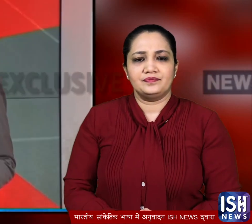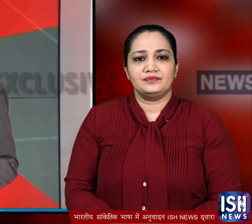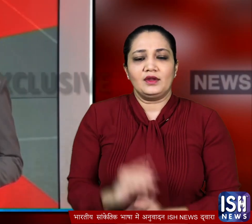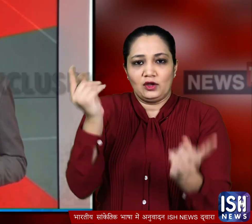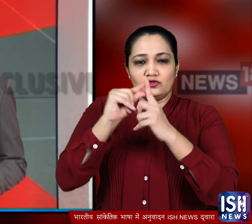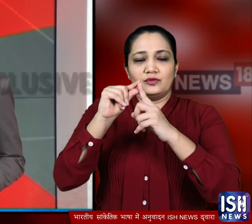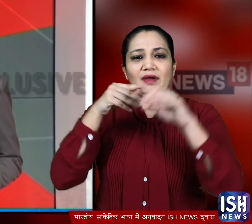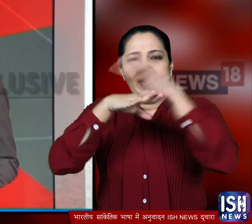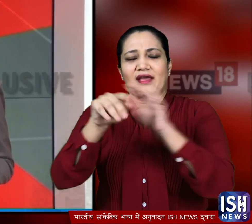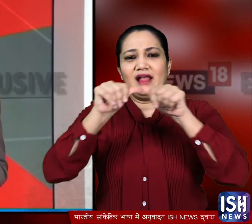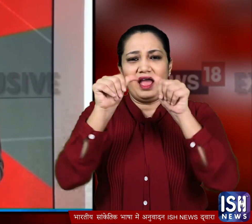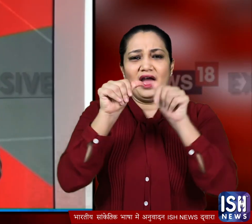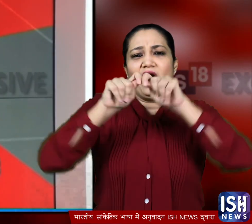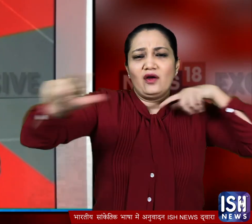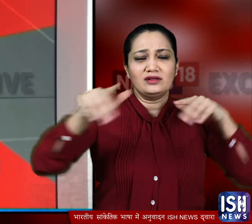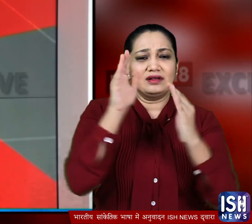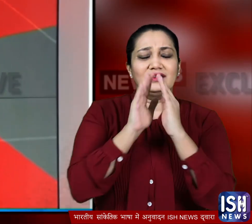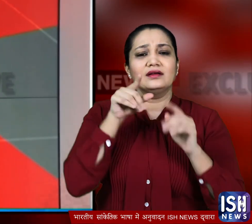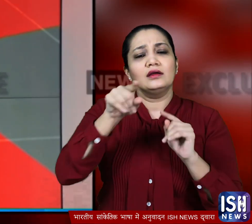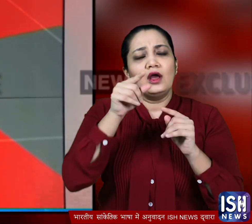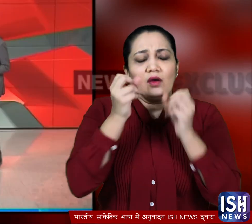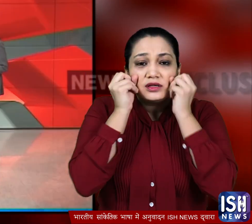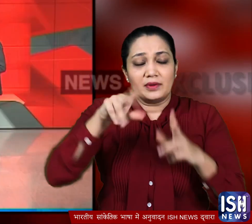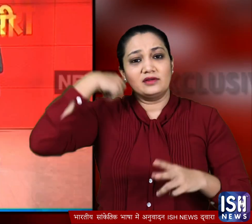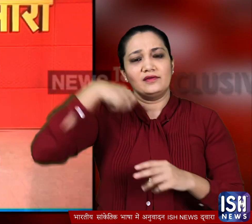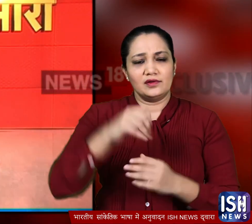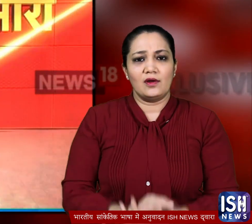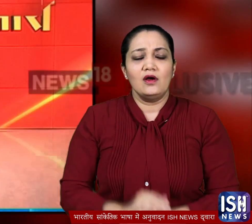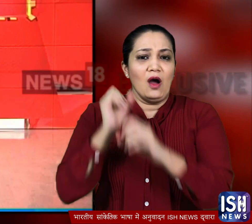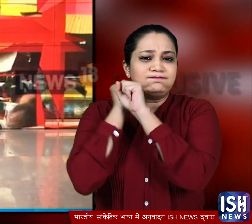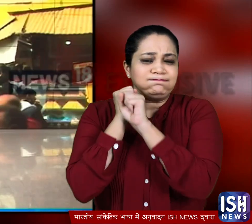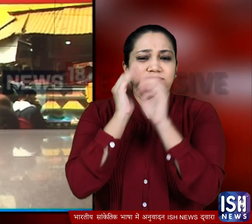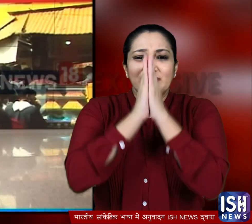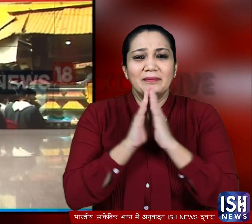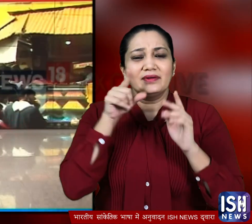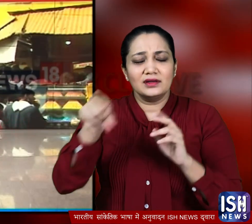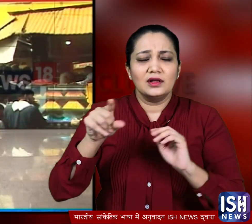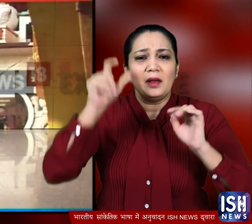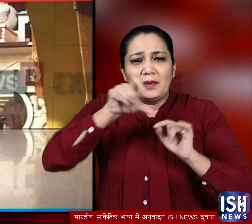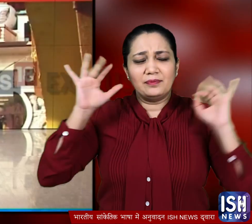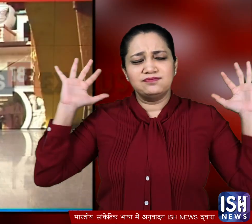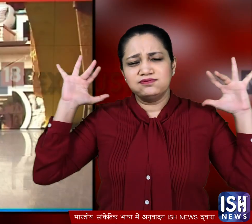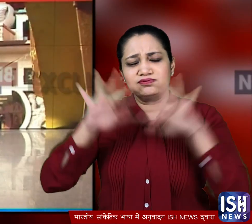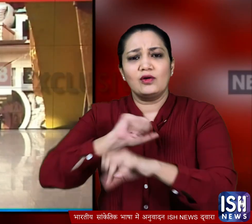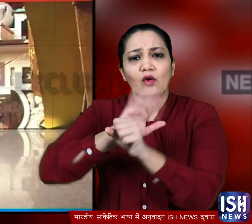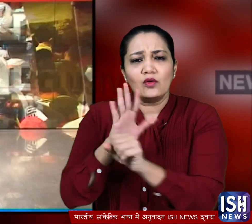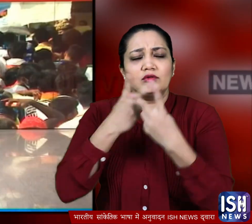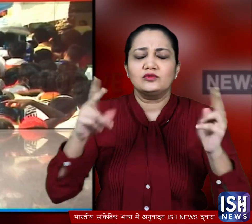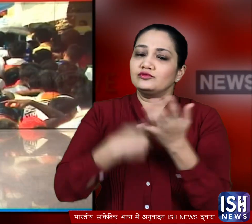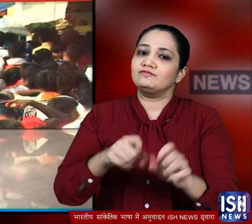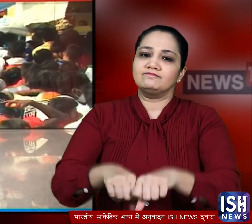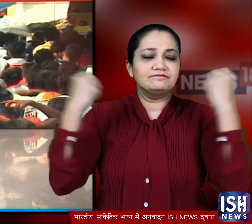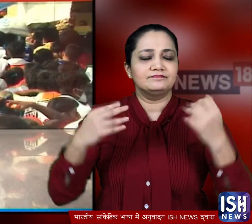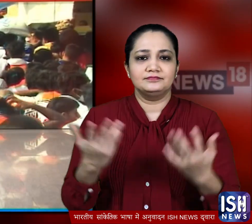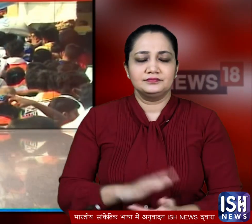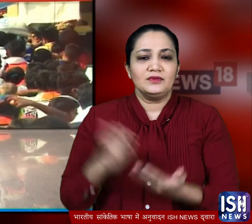उत्तर प्रदेश के अयोध्या से हैरान करने वाली तस्वीरें सामने आई। वहां हनुमानगढ़ी मंदिर में दर्शन करने पहुंची भीड़ ने कोरोना नियमों की धज्जियां